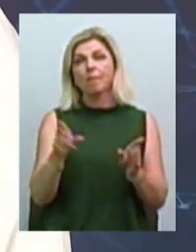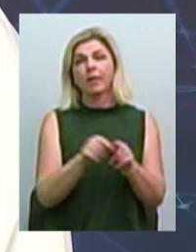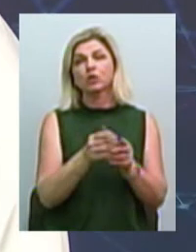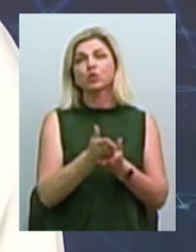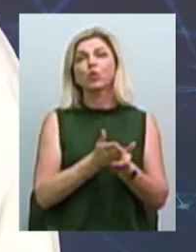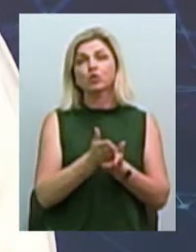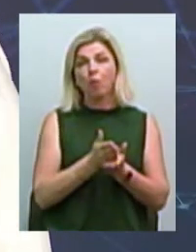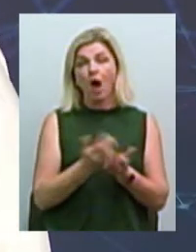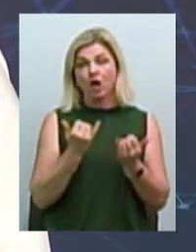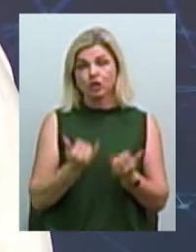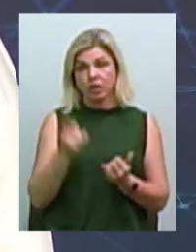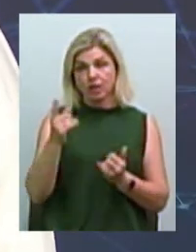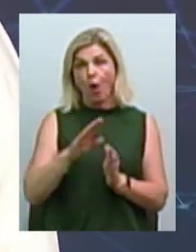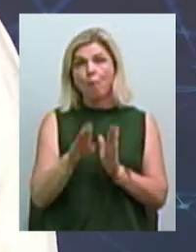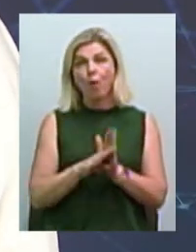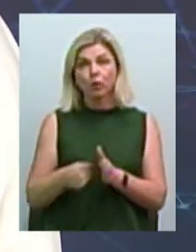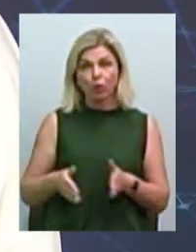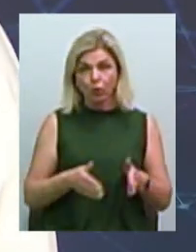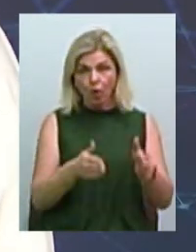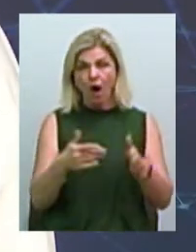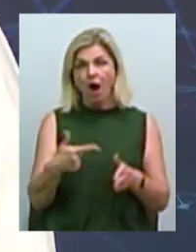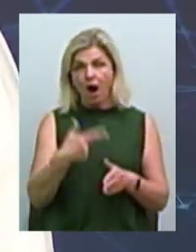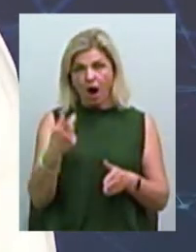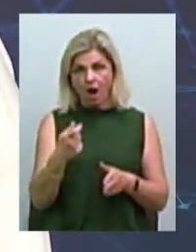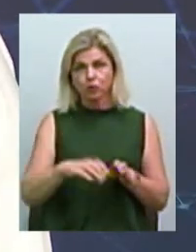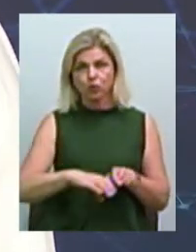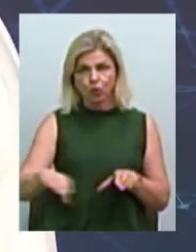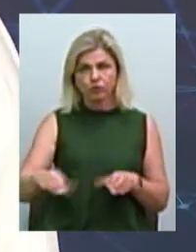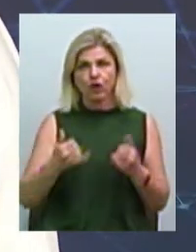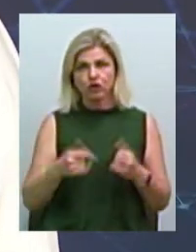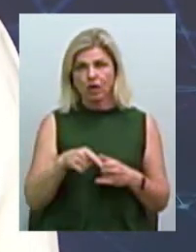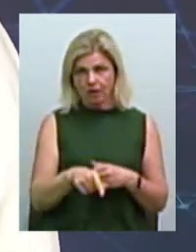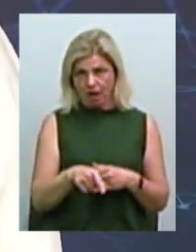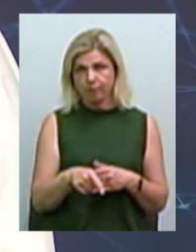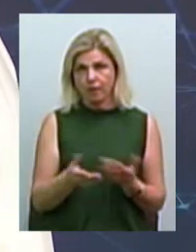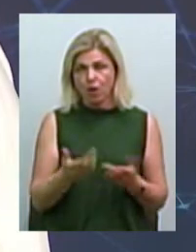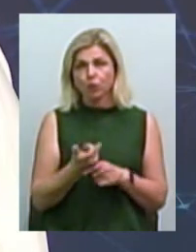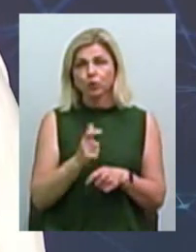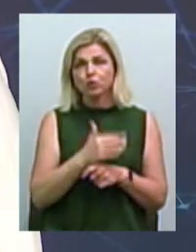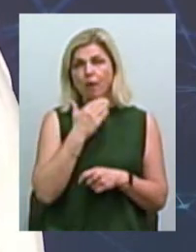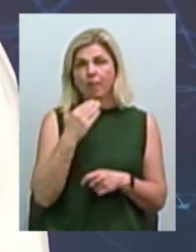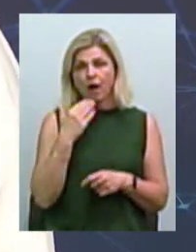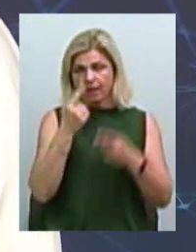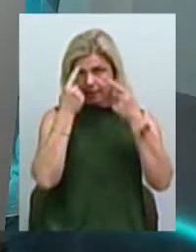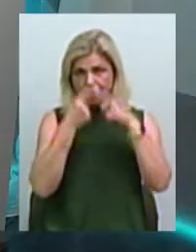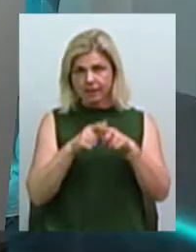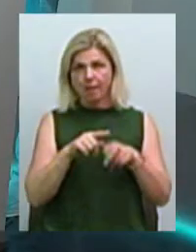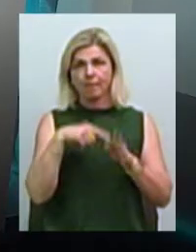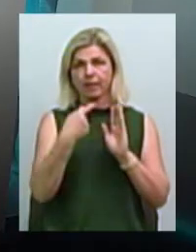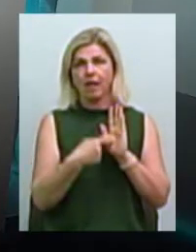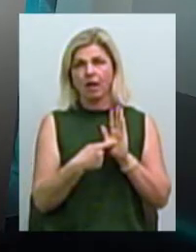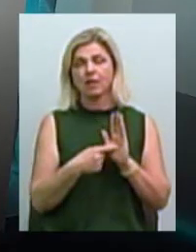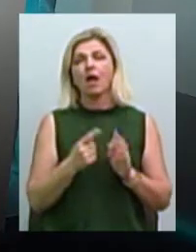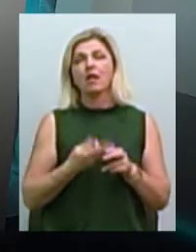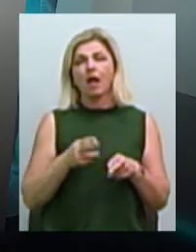дорогою газові труби, які там зараз суваються і таке інше. Дуже багато технічних питань, які